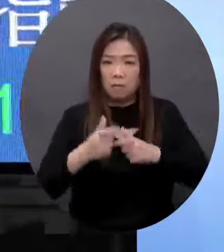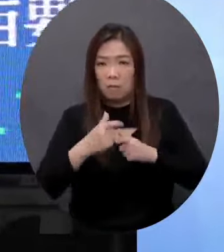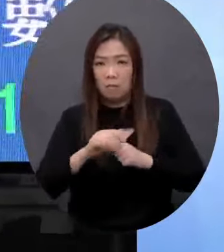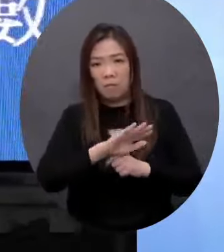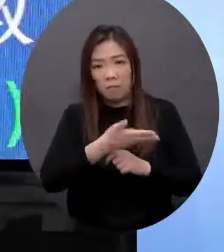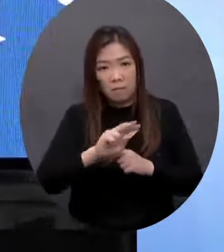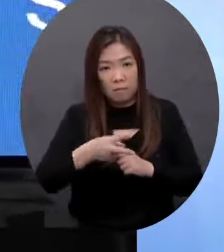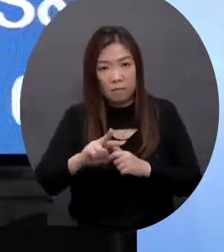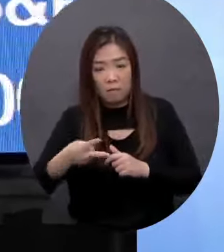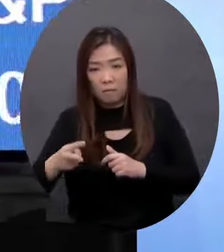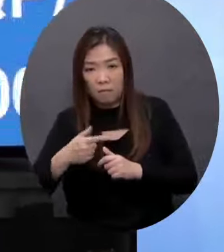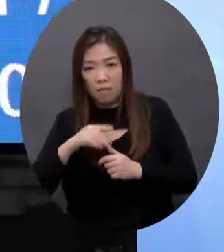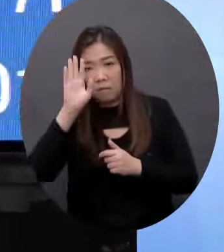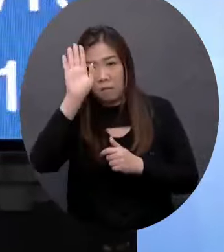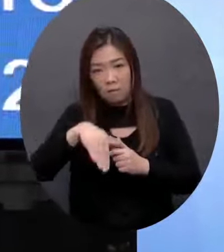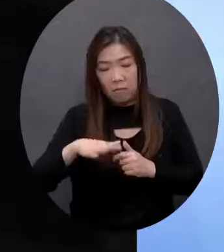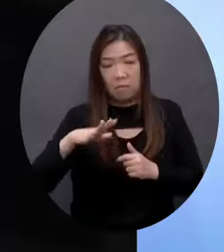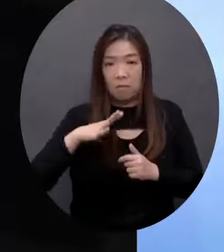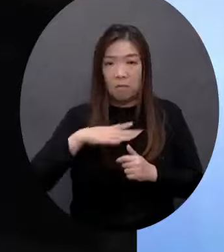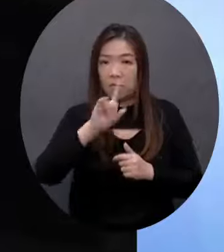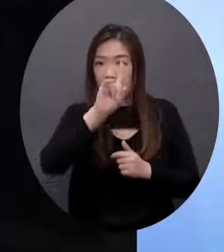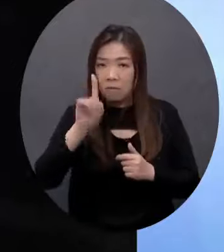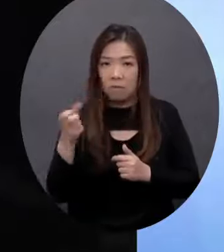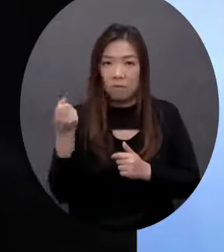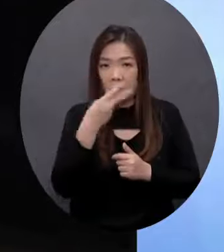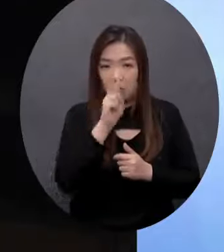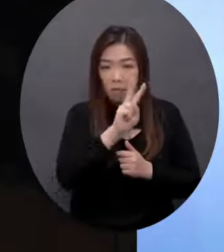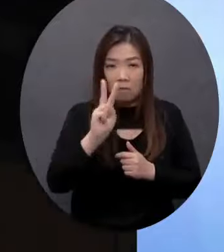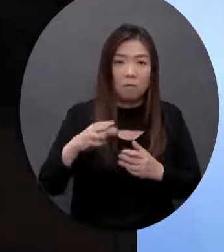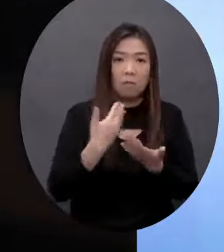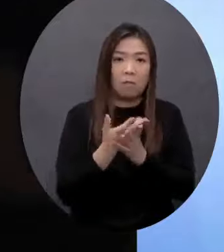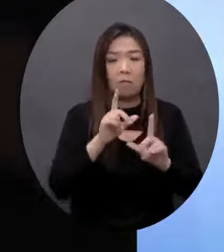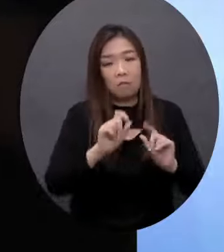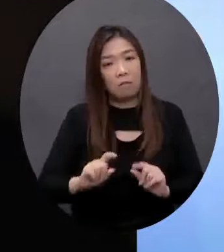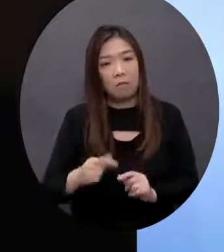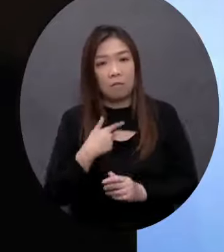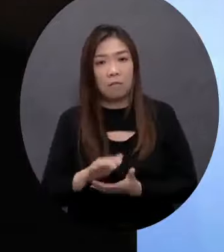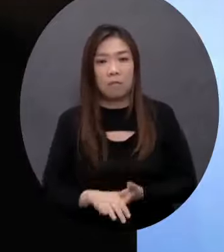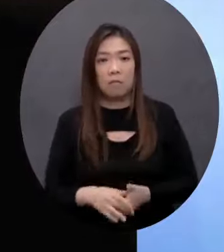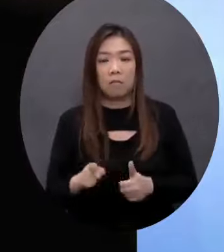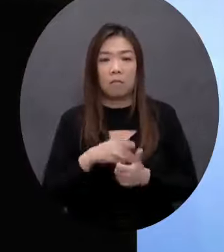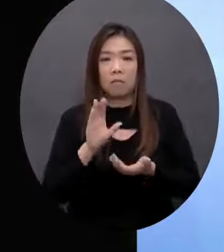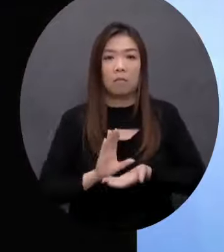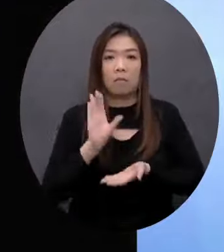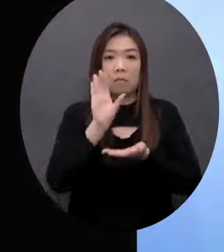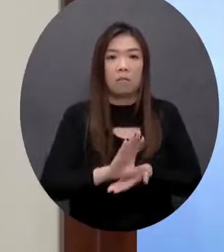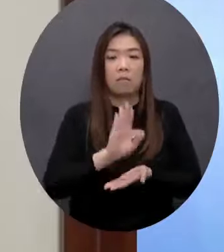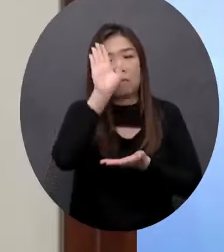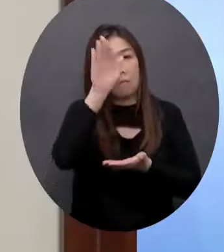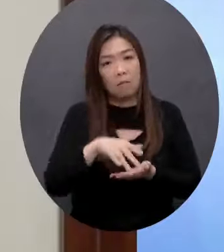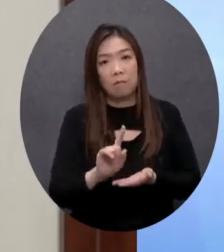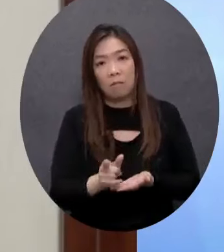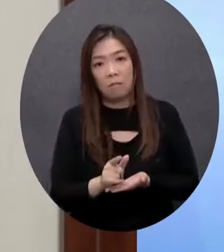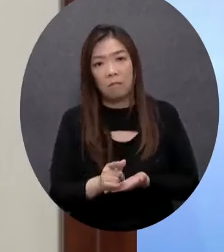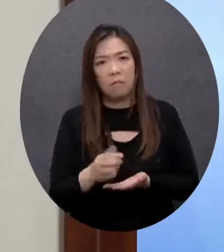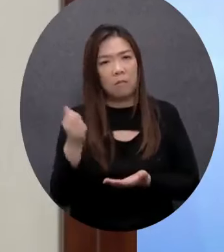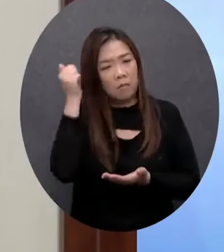汇基金之后的表现仲要睇多项因素。 投资前景先啦，咁就难睇，就你见到